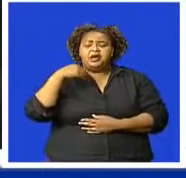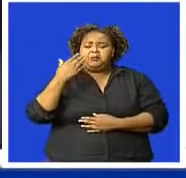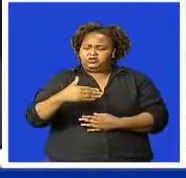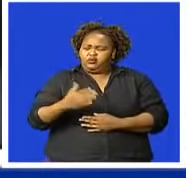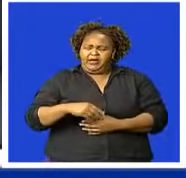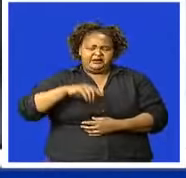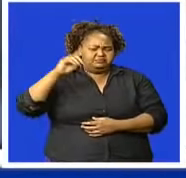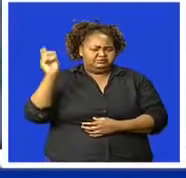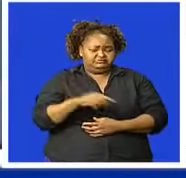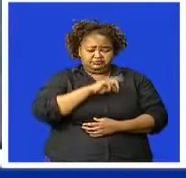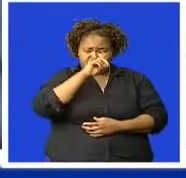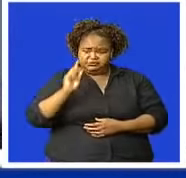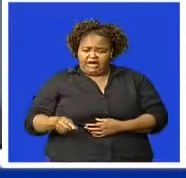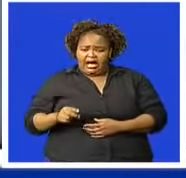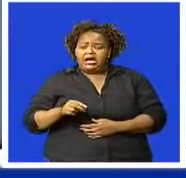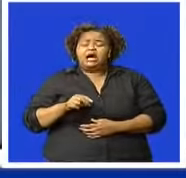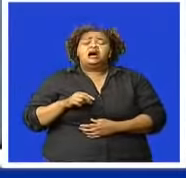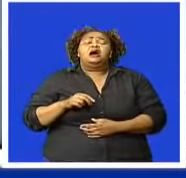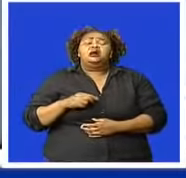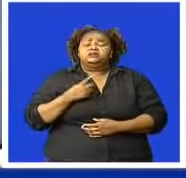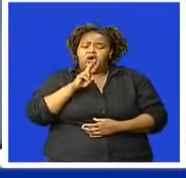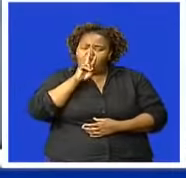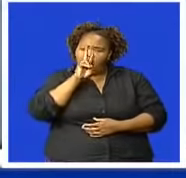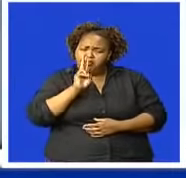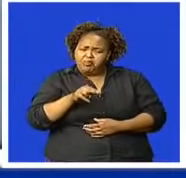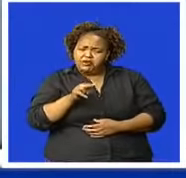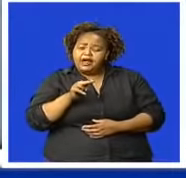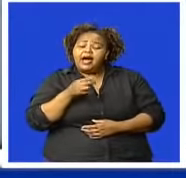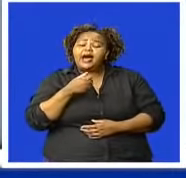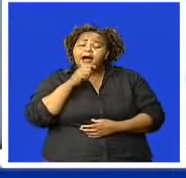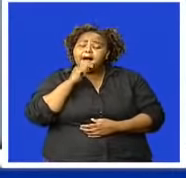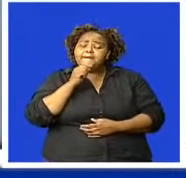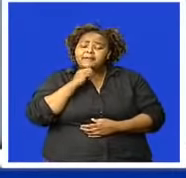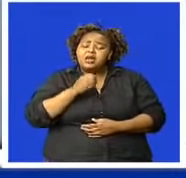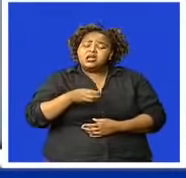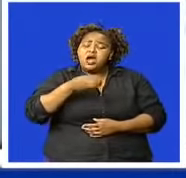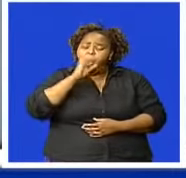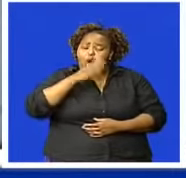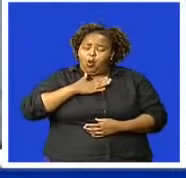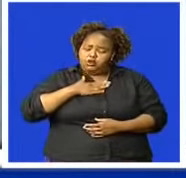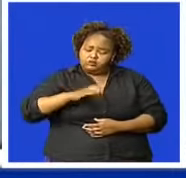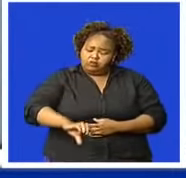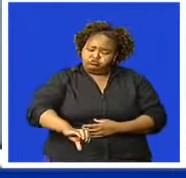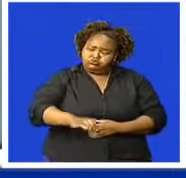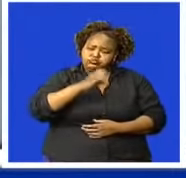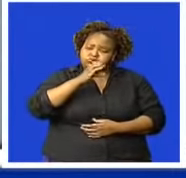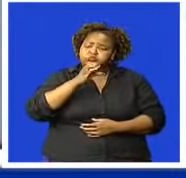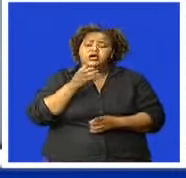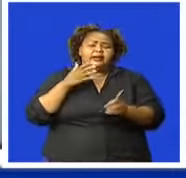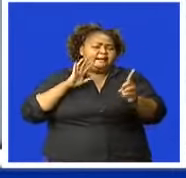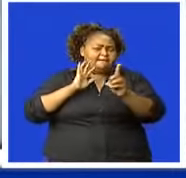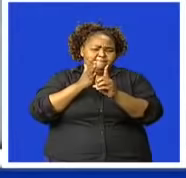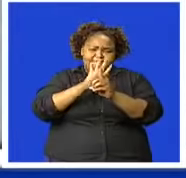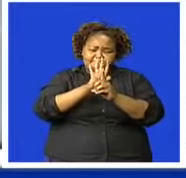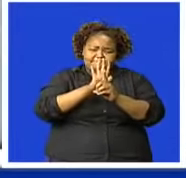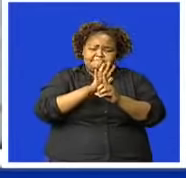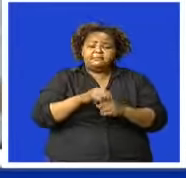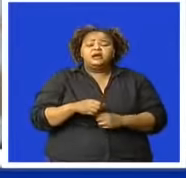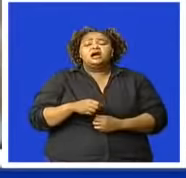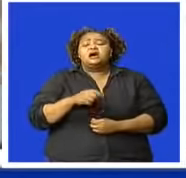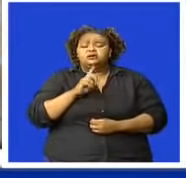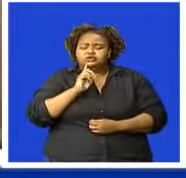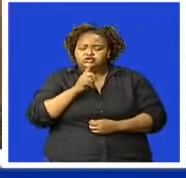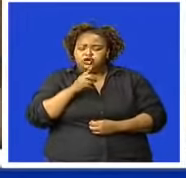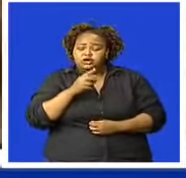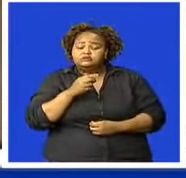indvodza ikha emandi iya nawo kulesicuku besishaya indvodzana yakhe kanti usola ukuthi beyiyo